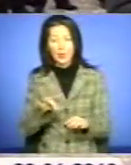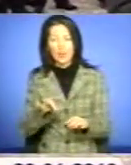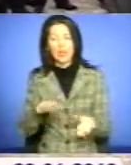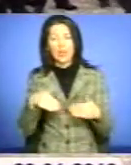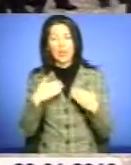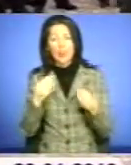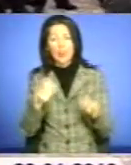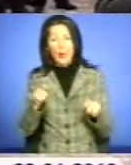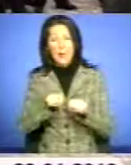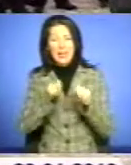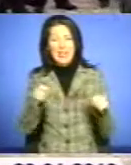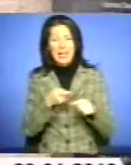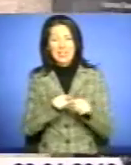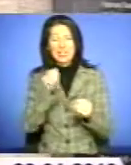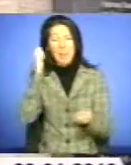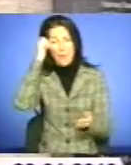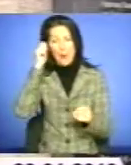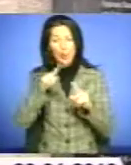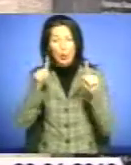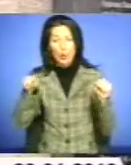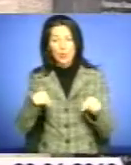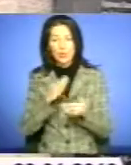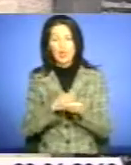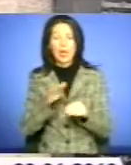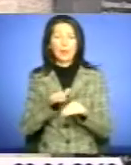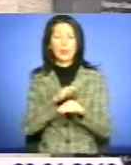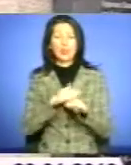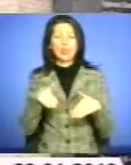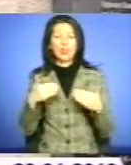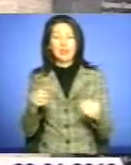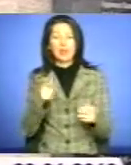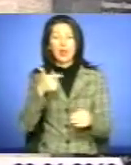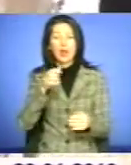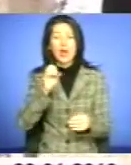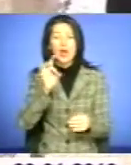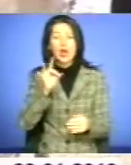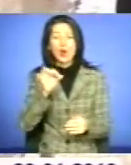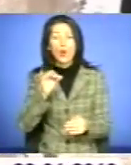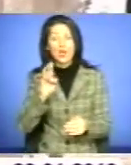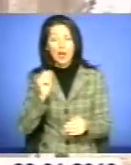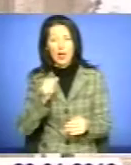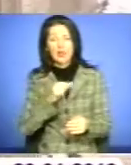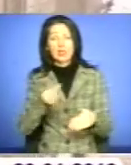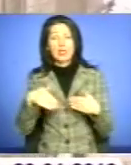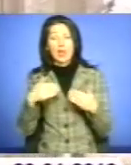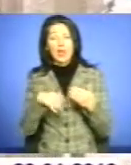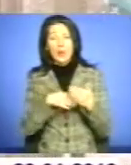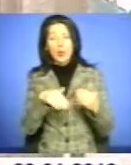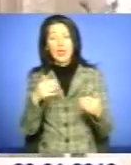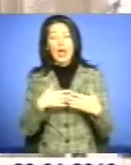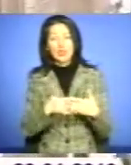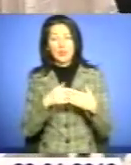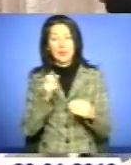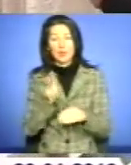Ініціатором відкриття цієї меморіальної дошки є благодійна ініціатива «Героїка». Саме за допомогою її активістів Тернопіль став 20-м містом в Україні, де